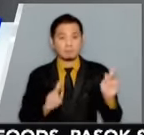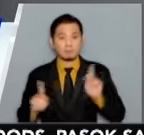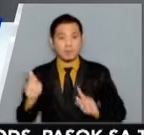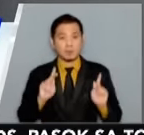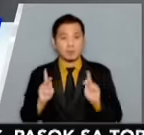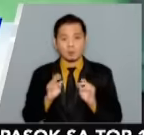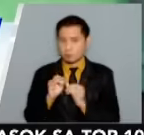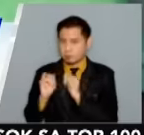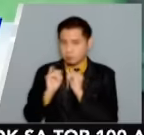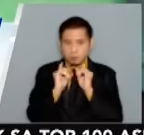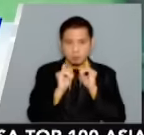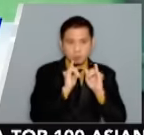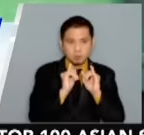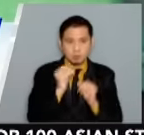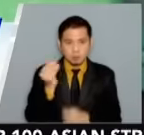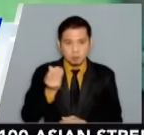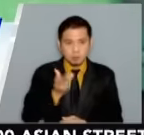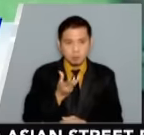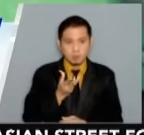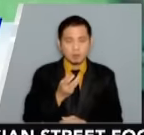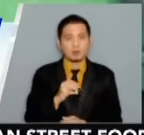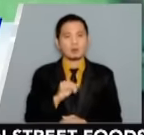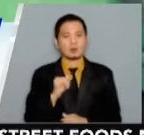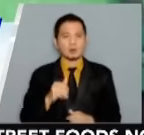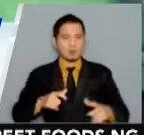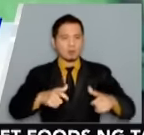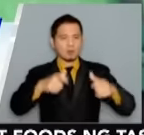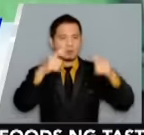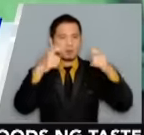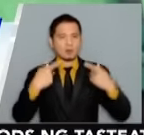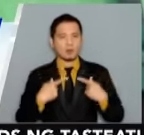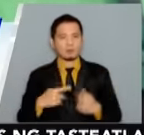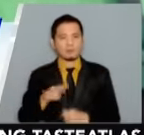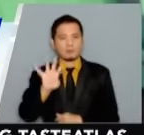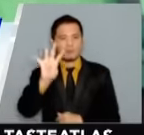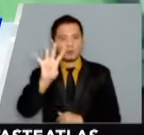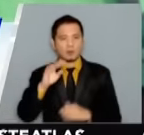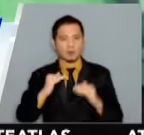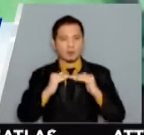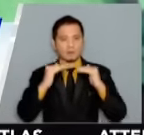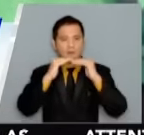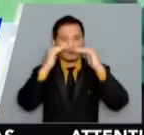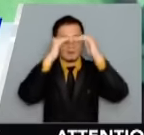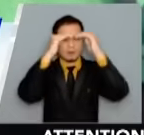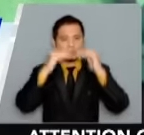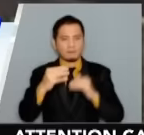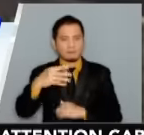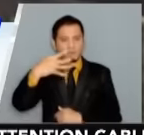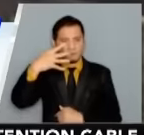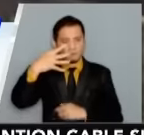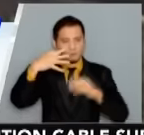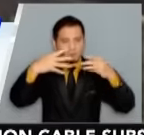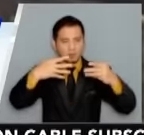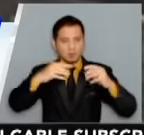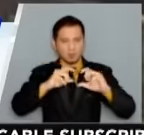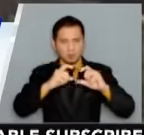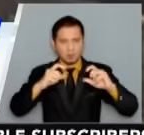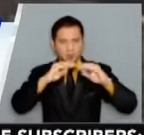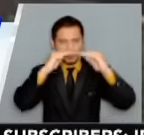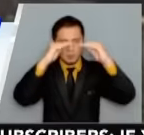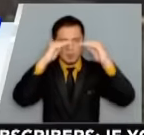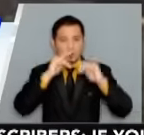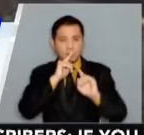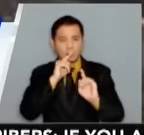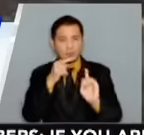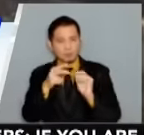isang bahay na may apat na palapag and sa pagkakaalam nila parang storage daw ng mga gulong yung third and